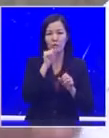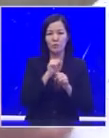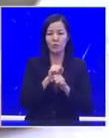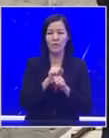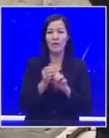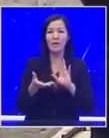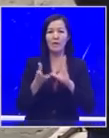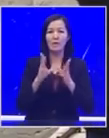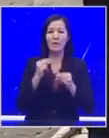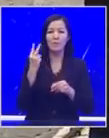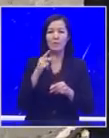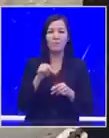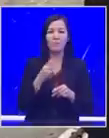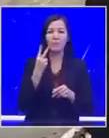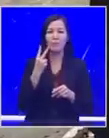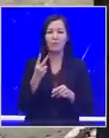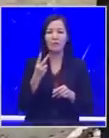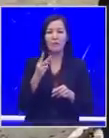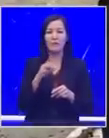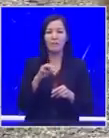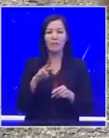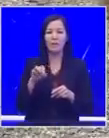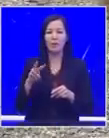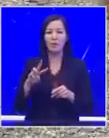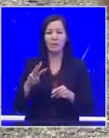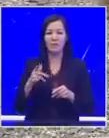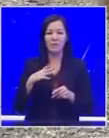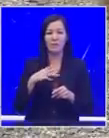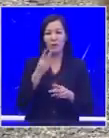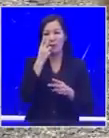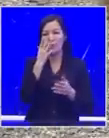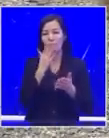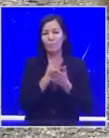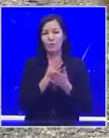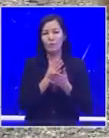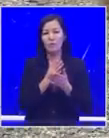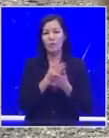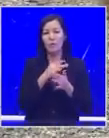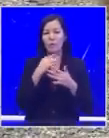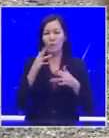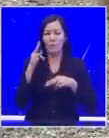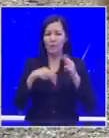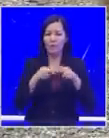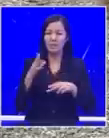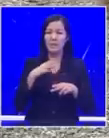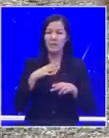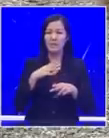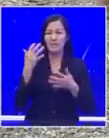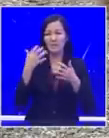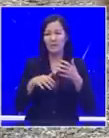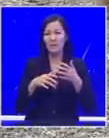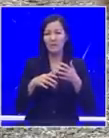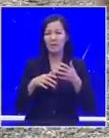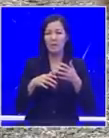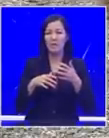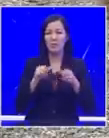Жалпы жоба құны 20,2 миллион теңге төңірегінде. Көріп тұрсыздар, көп нәрсе жасалған кезінде. Соны тоқтап қалған, енді